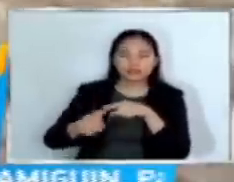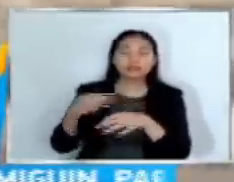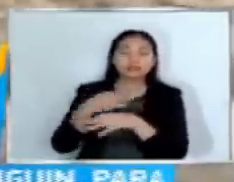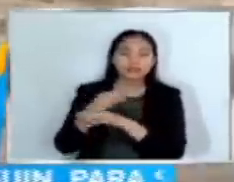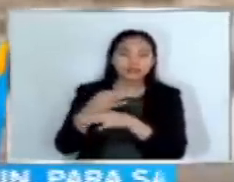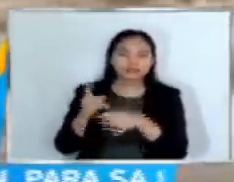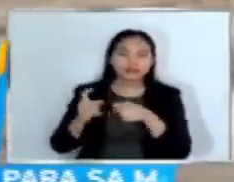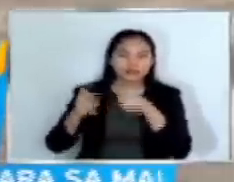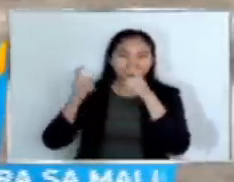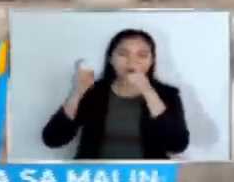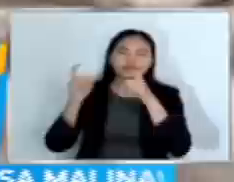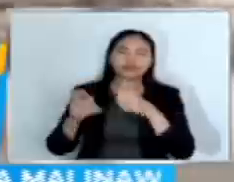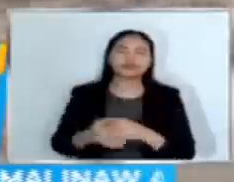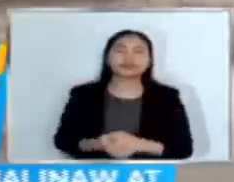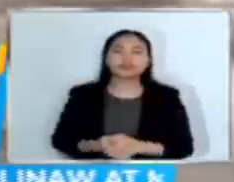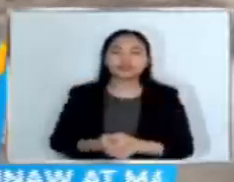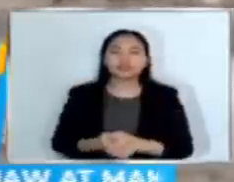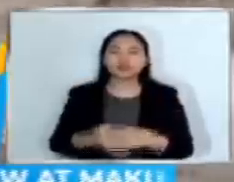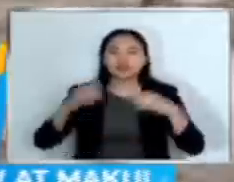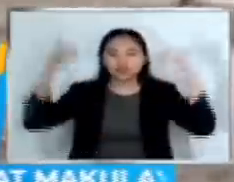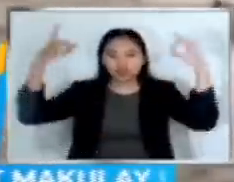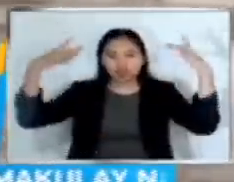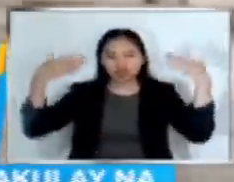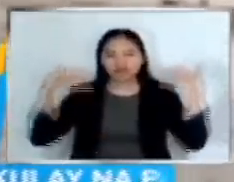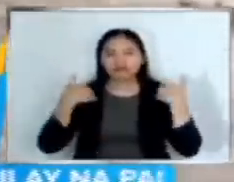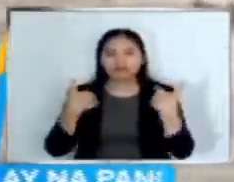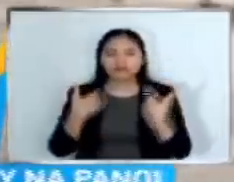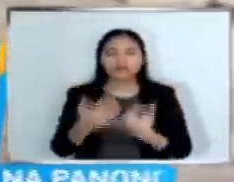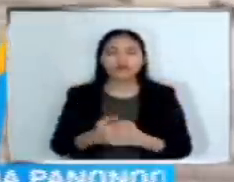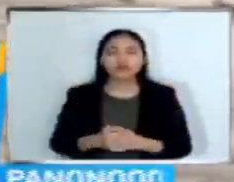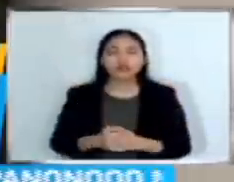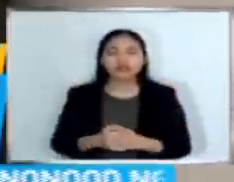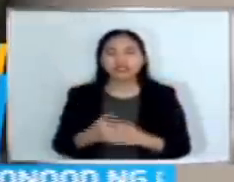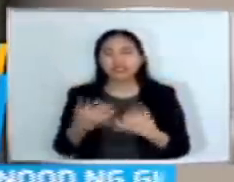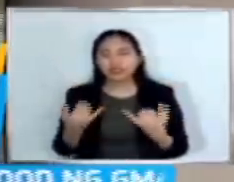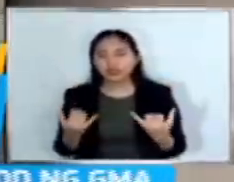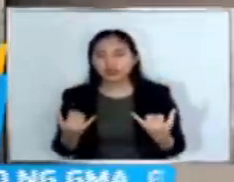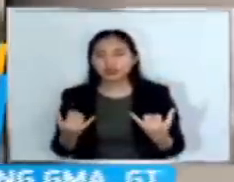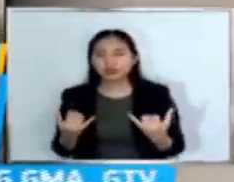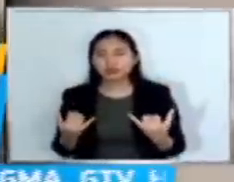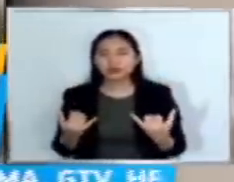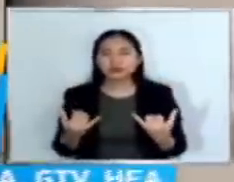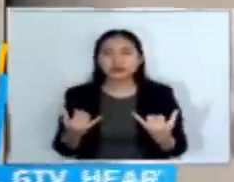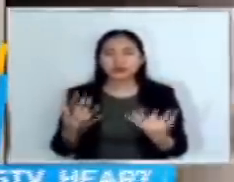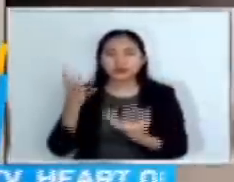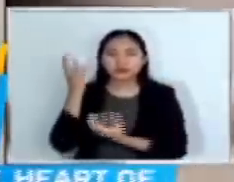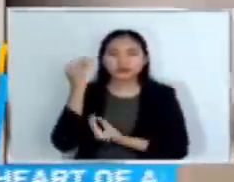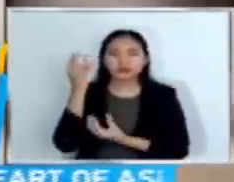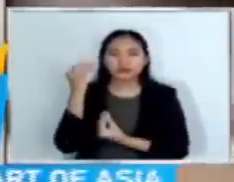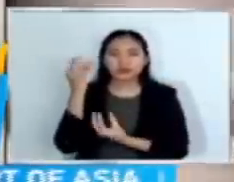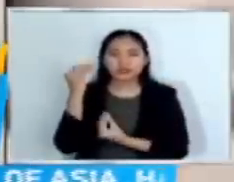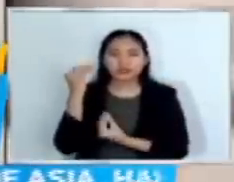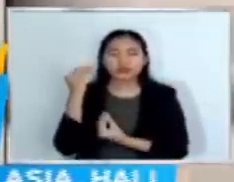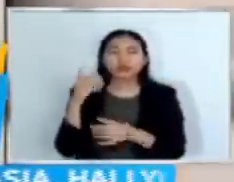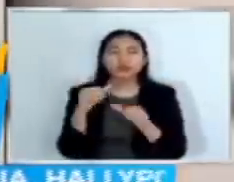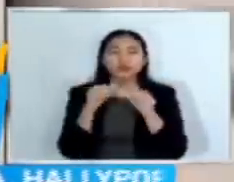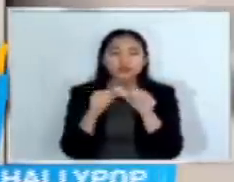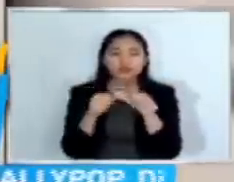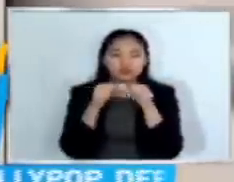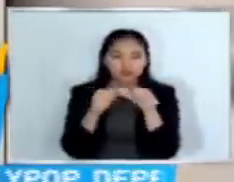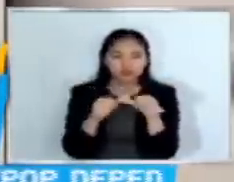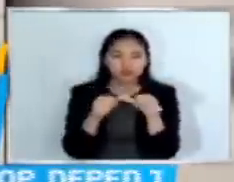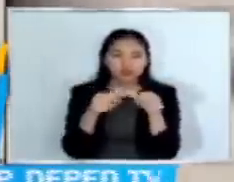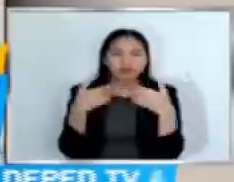na saanan nito si Julina. So far po, ang nakarating sa atin na ongoing po yung pagbabalik